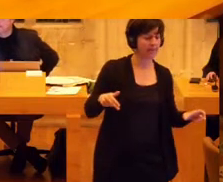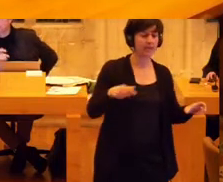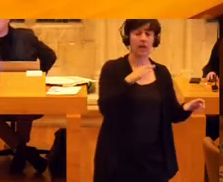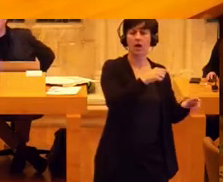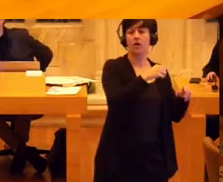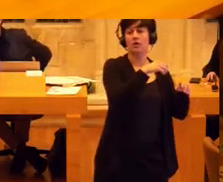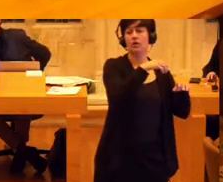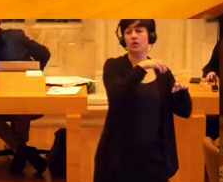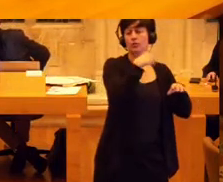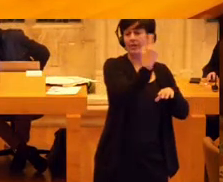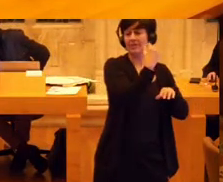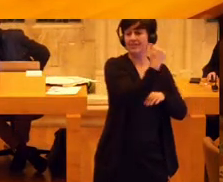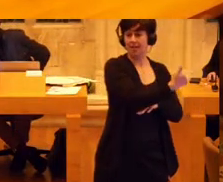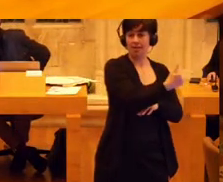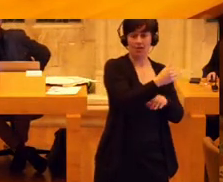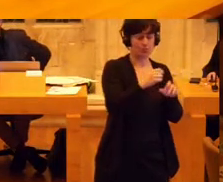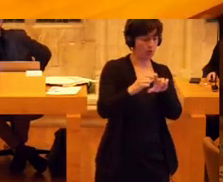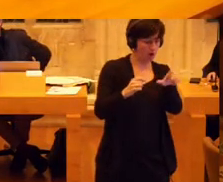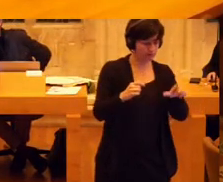de l'université.